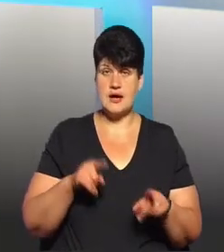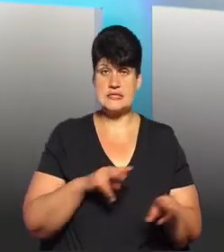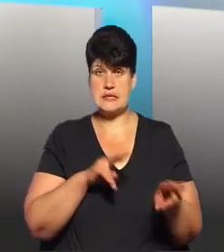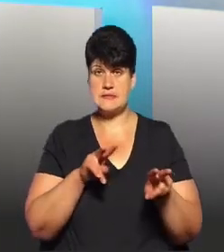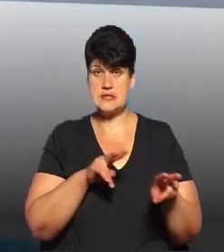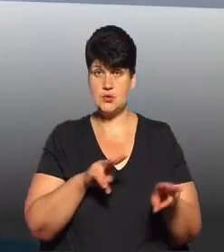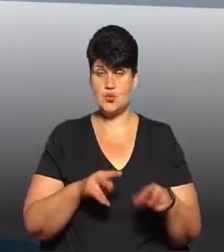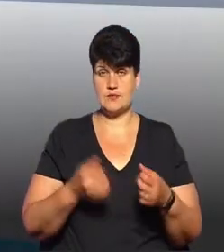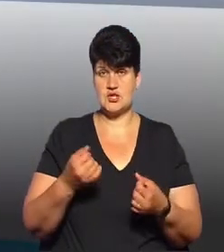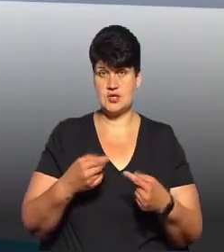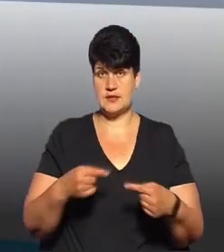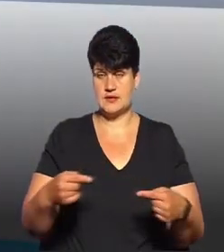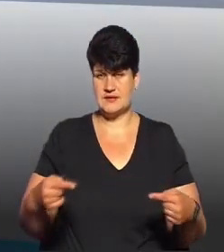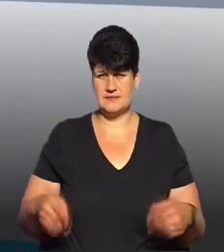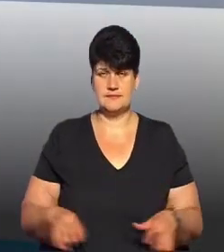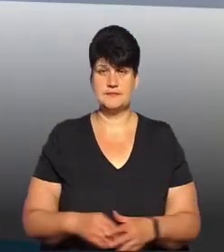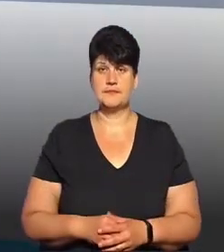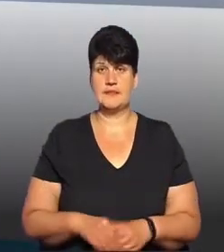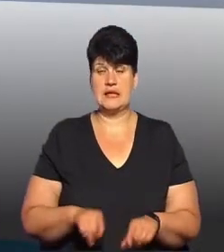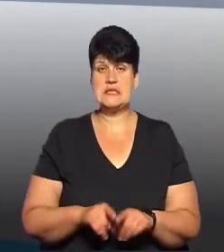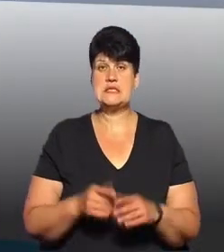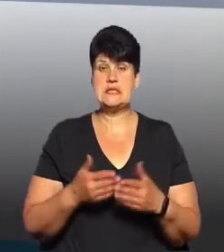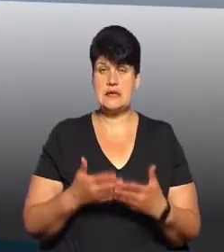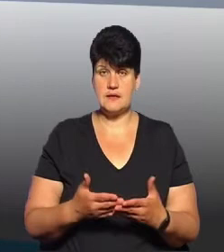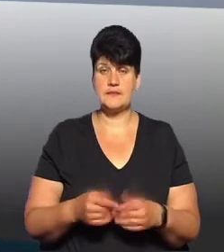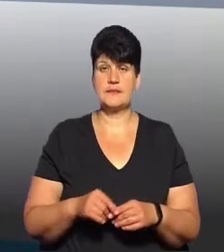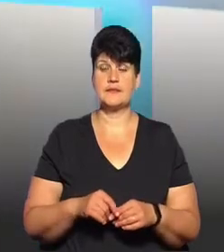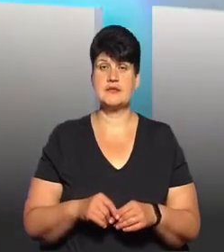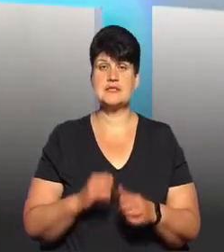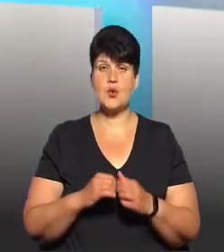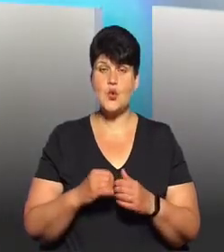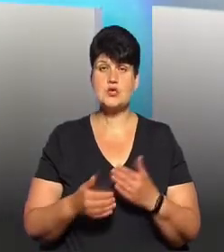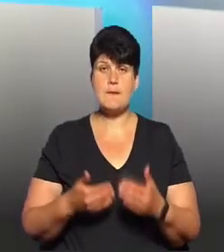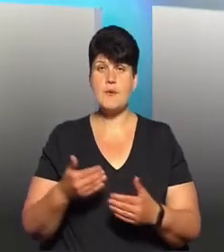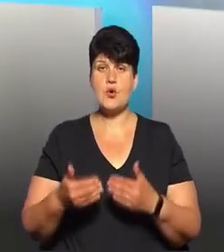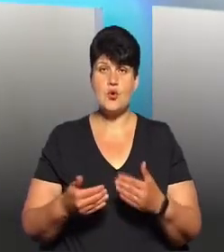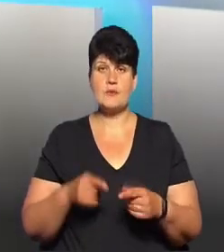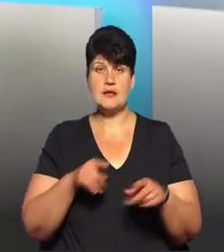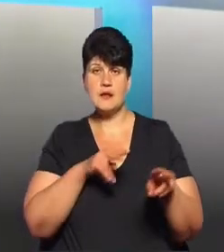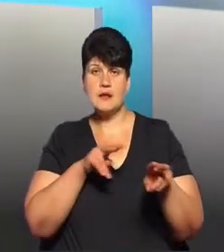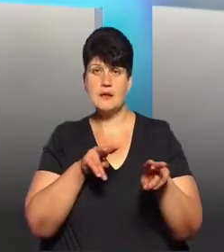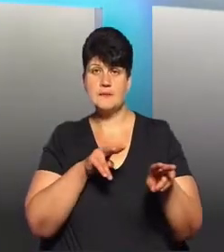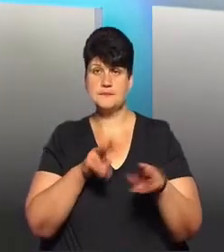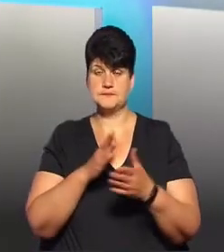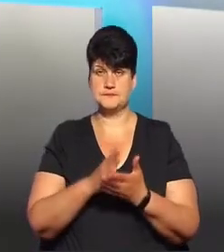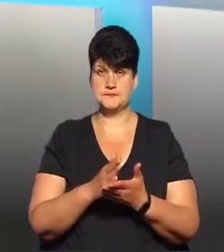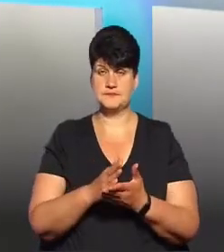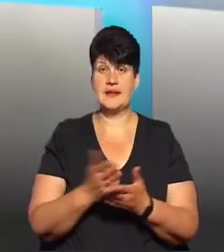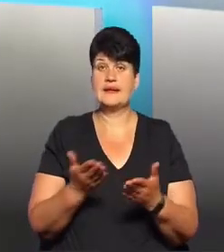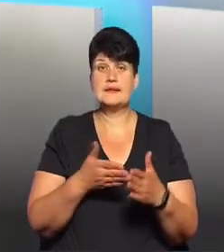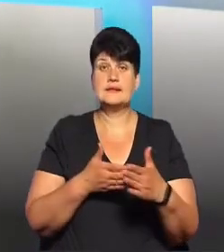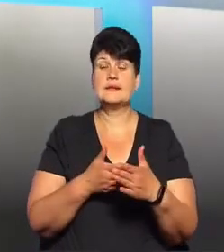далі, тому подібне. Угу. Десь так. Від ких гуртів, за кожним кроком, зрозуміло, їхнім, що слідкують. Де та міра, доки вони можуть